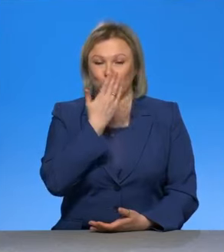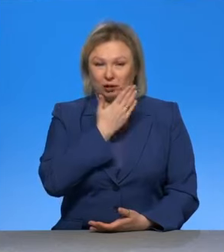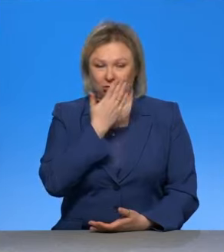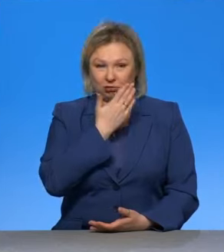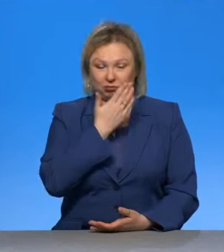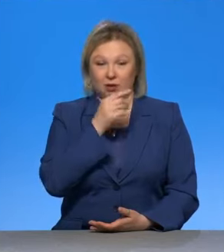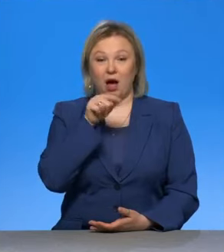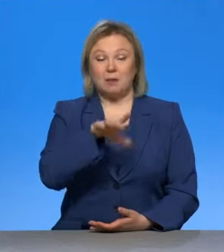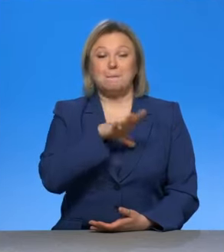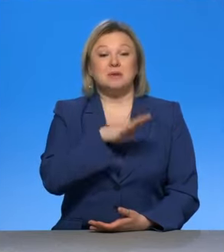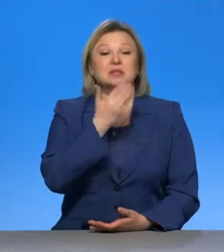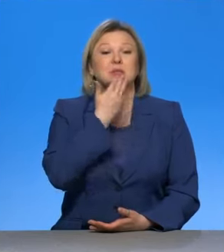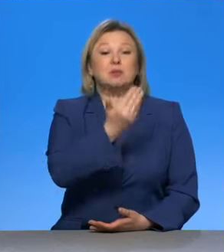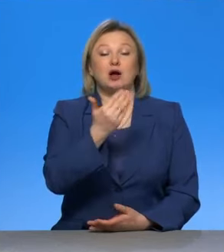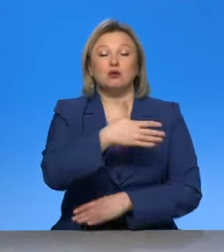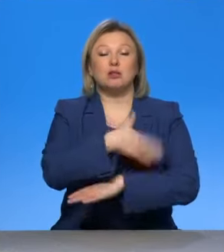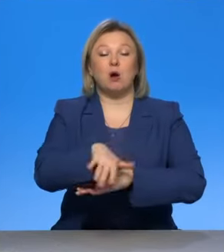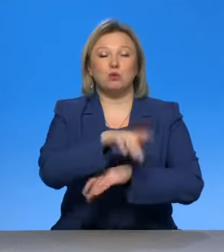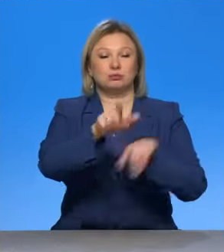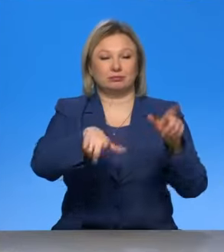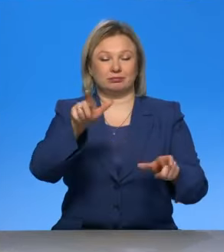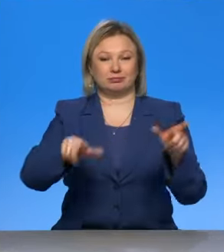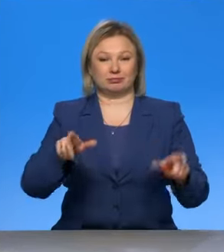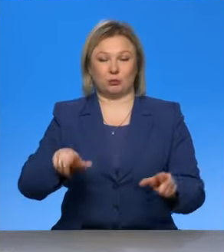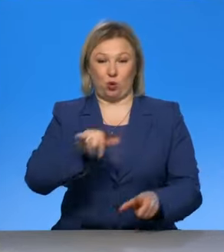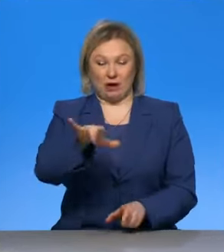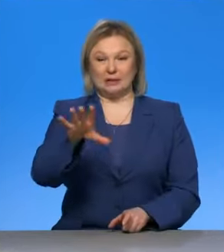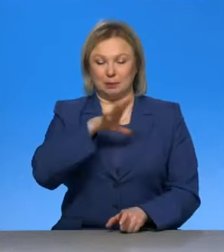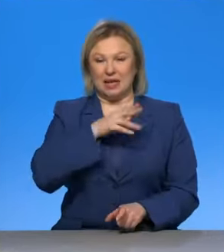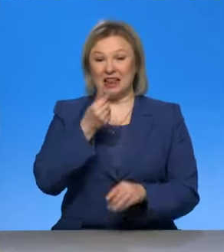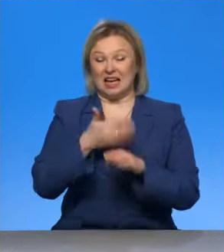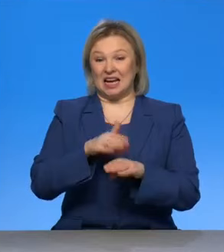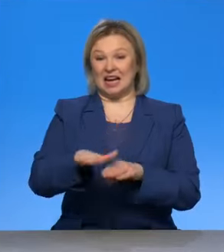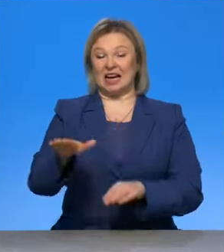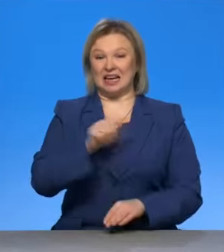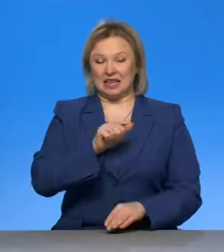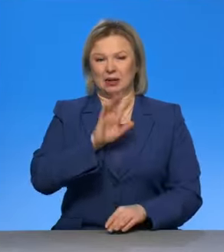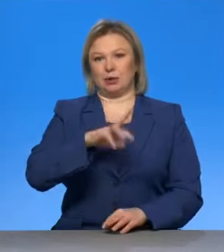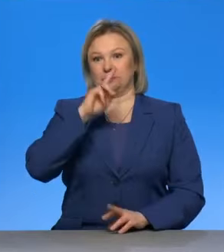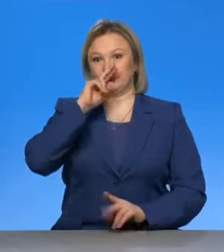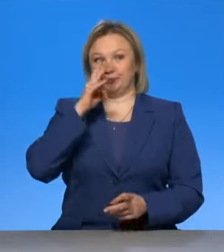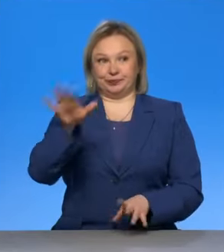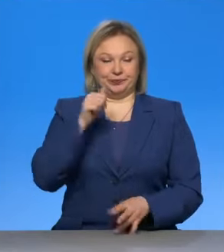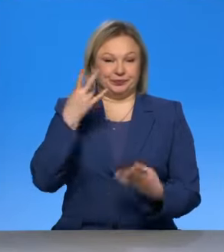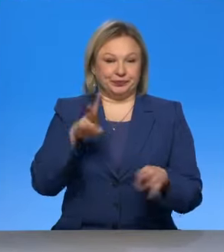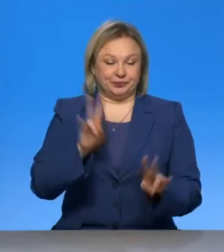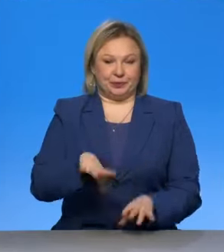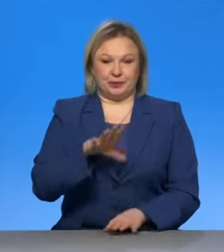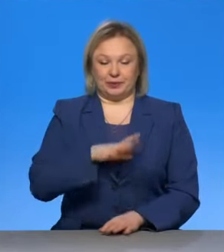которые спрашивали на улицах российских городов, вот был ли у вас кредит, о котором вы пожалели. И вот что им ответили.